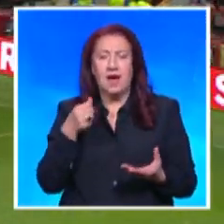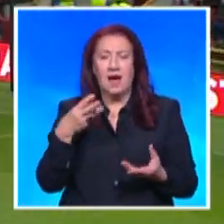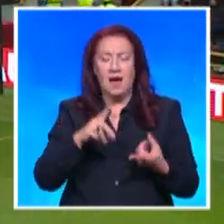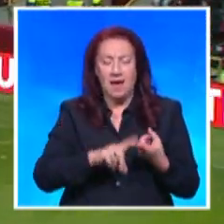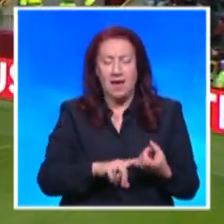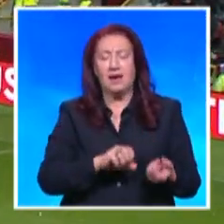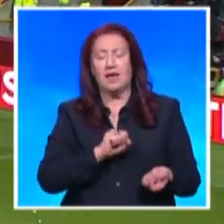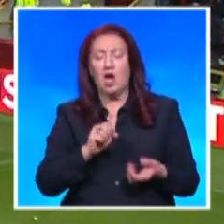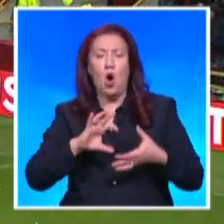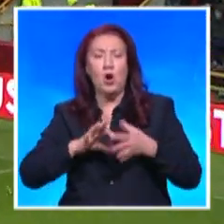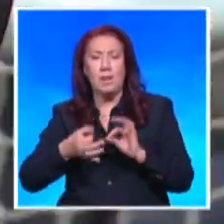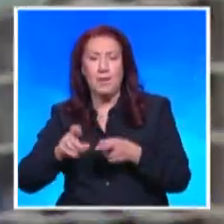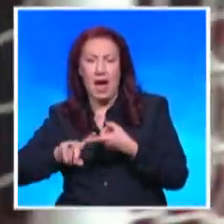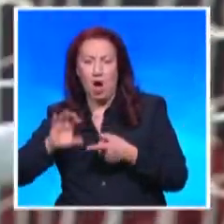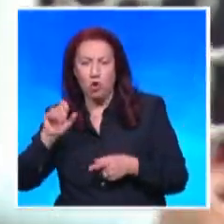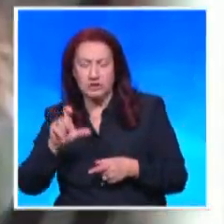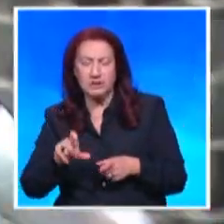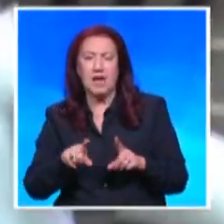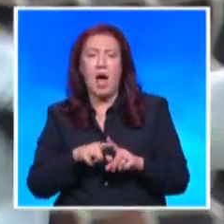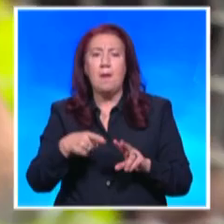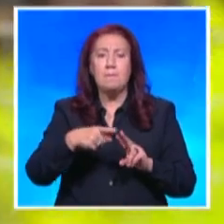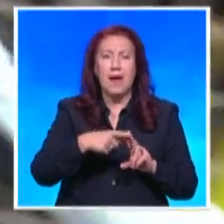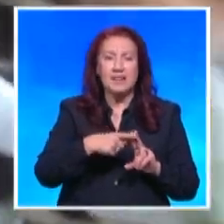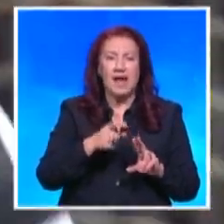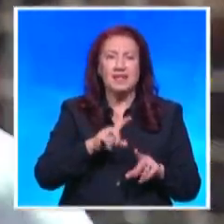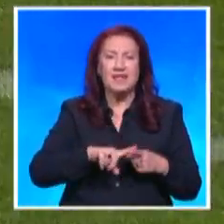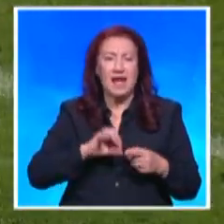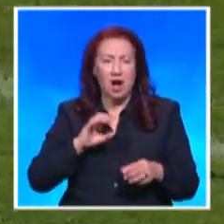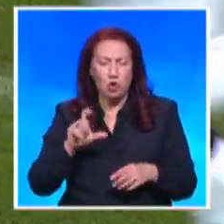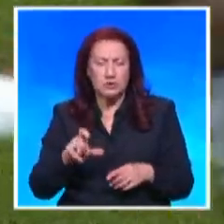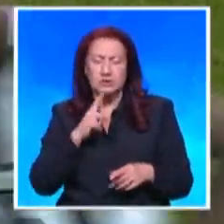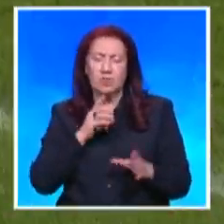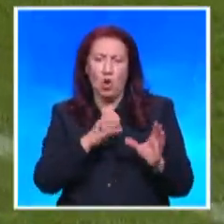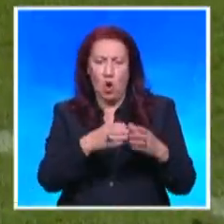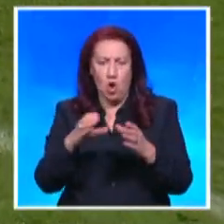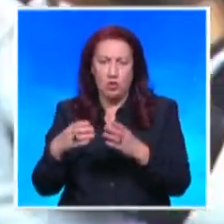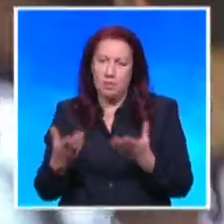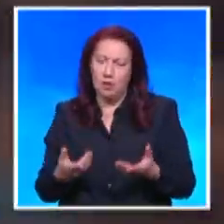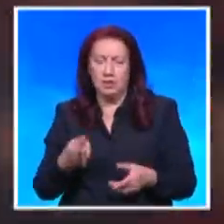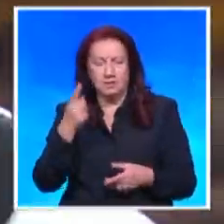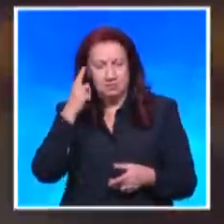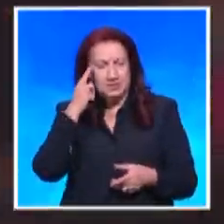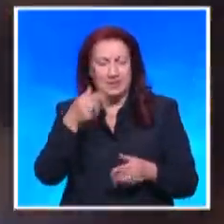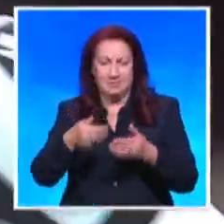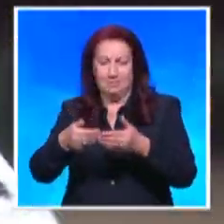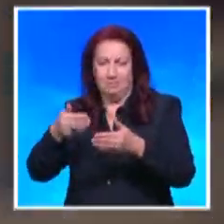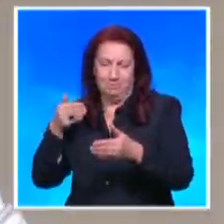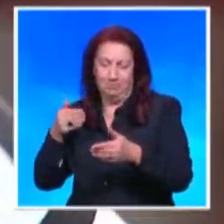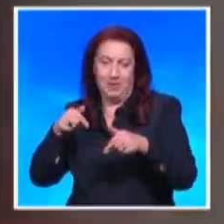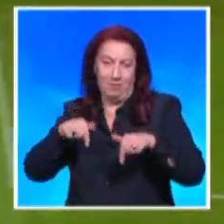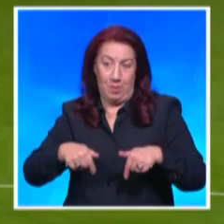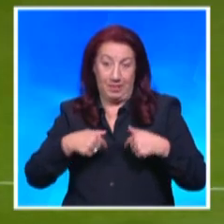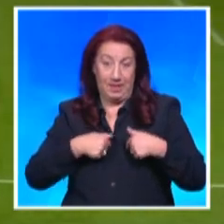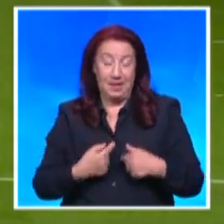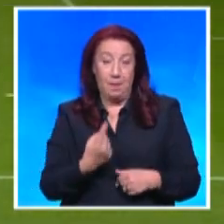и Панатинайкос. Аз мисля, че всичките отбори ще ни дишат във врата, защото нали, в момента сме на първа позиция. Но